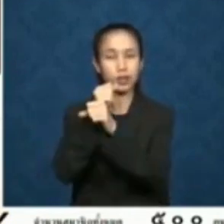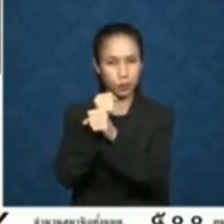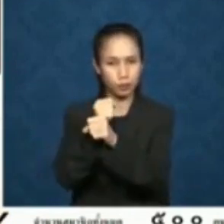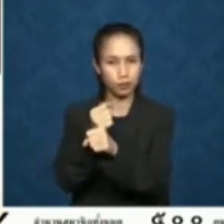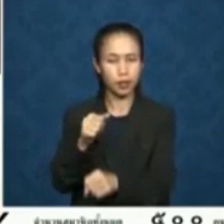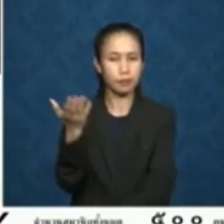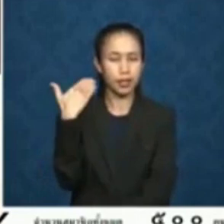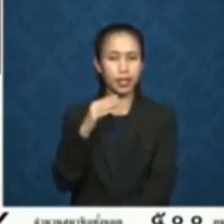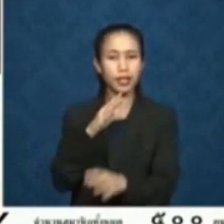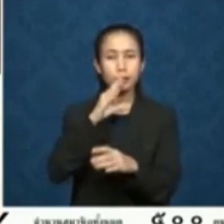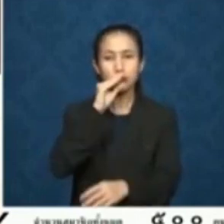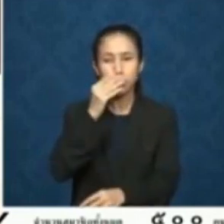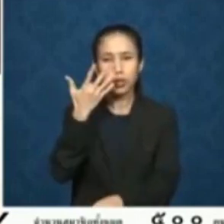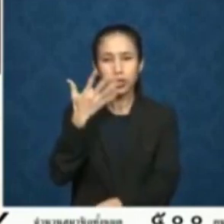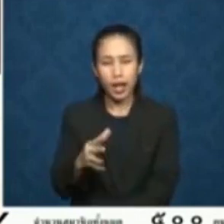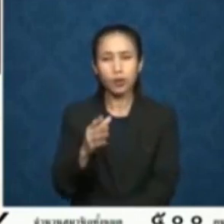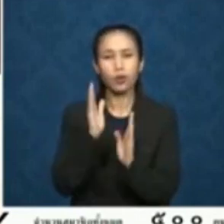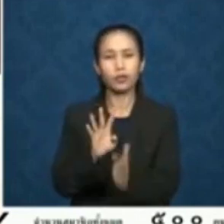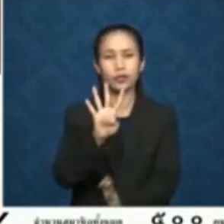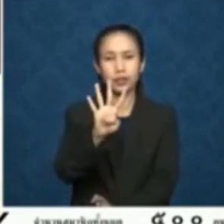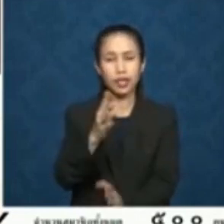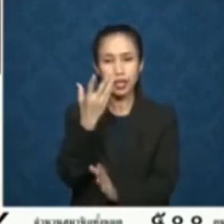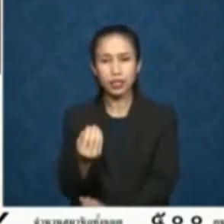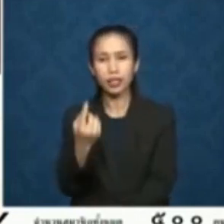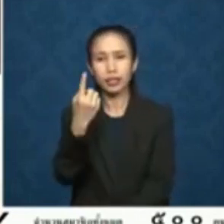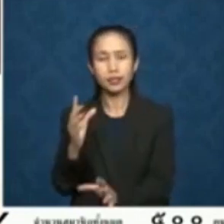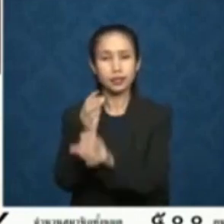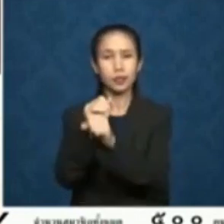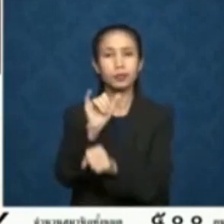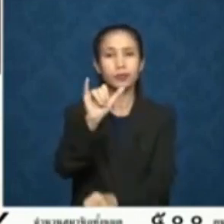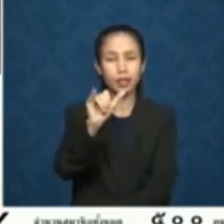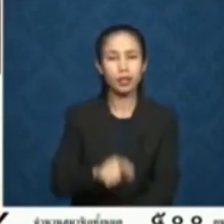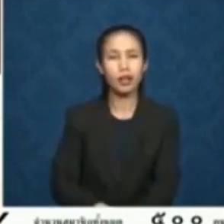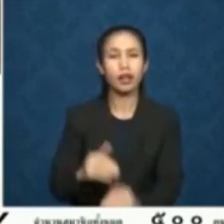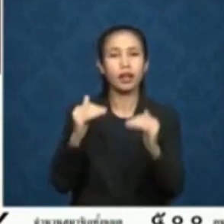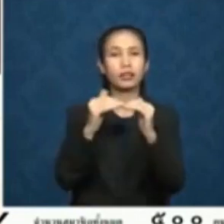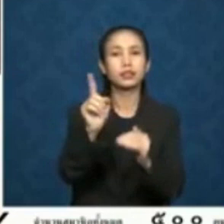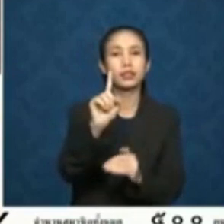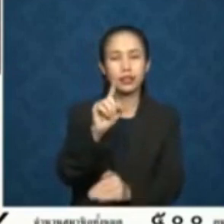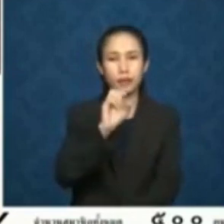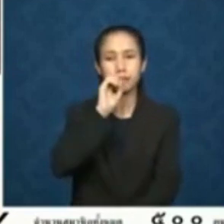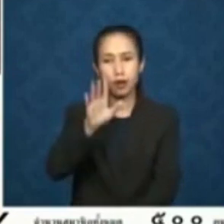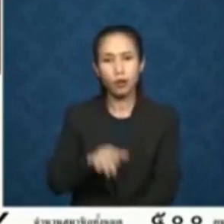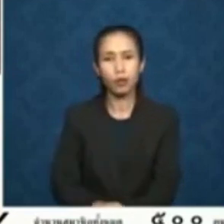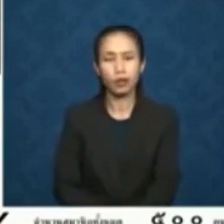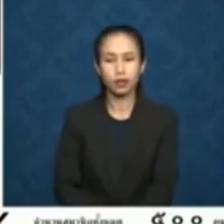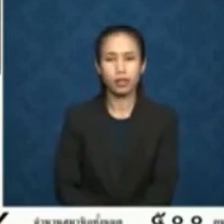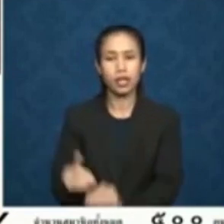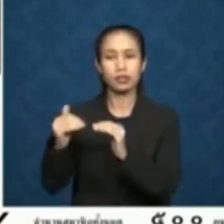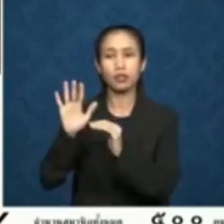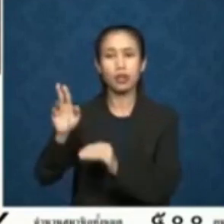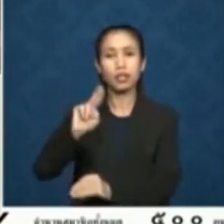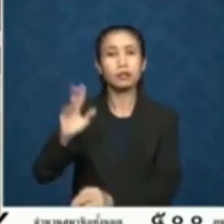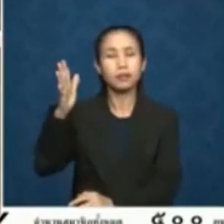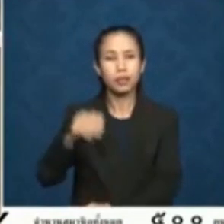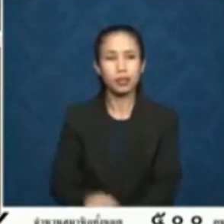สิทธิ์สรุปญัตติสุดท้ายซึ่งสรุปไป4ญัตติเหลืออีก1ญัตติยังไม่ได้สรุปท่านประธานใช้สิทธิ์อะ